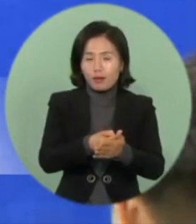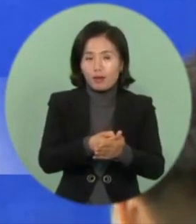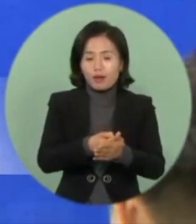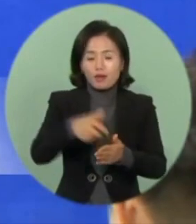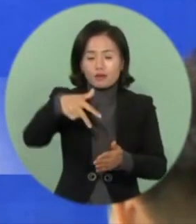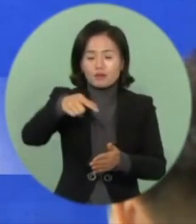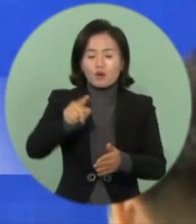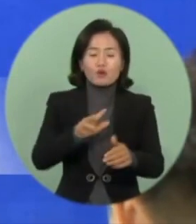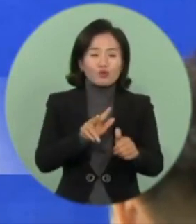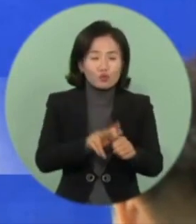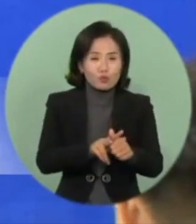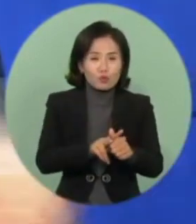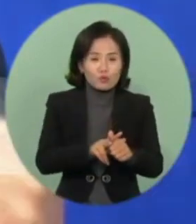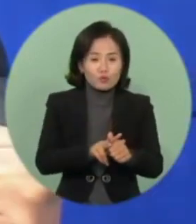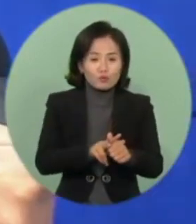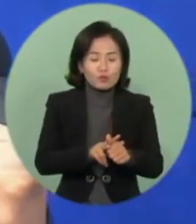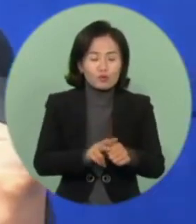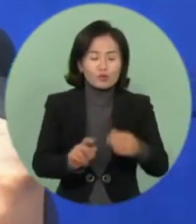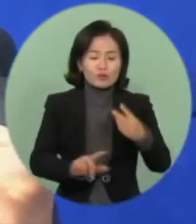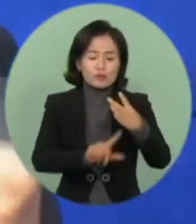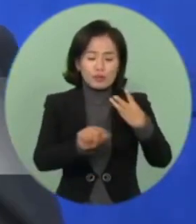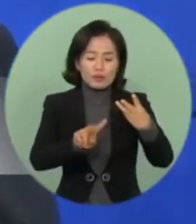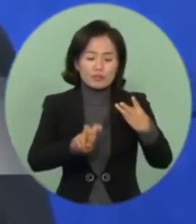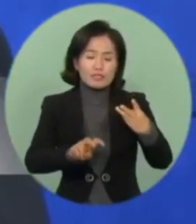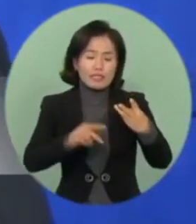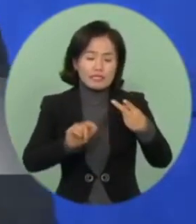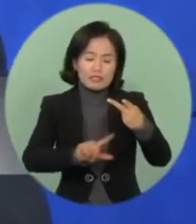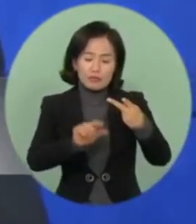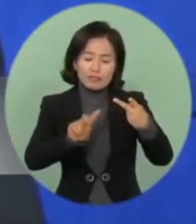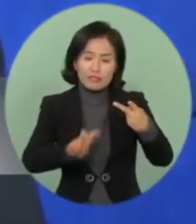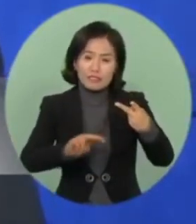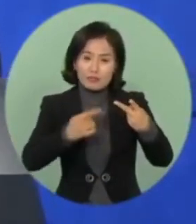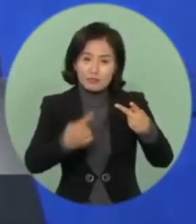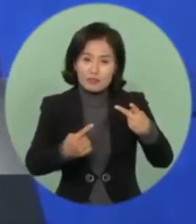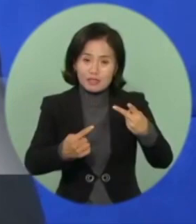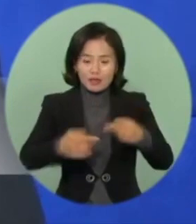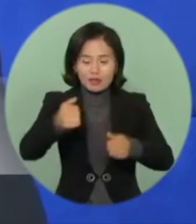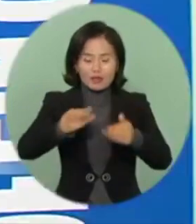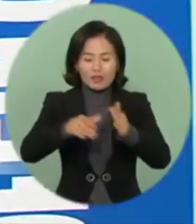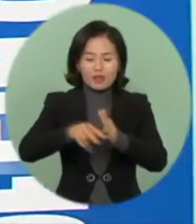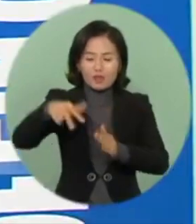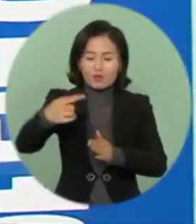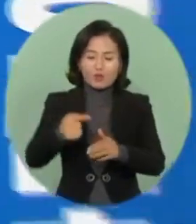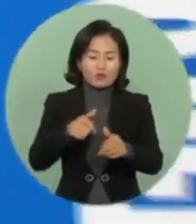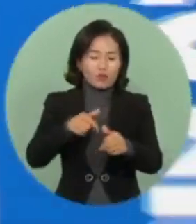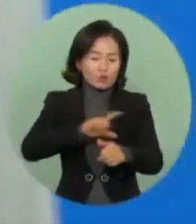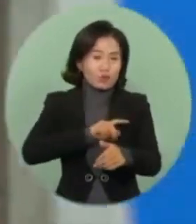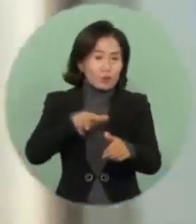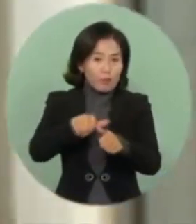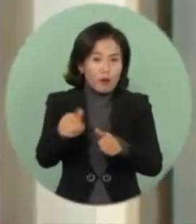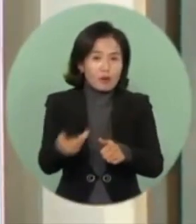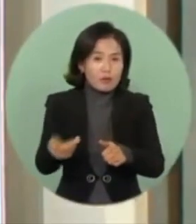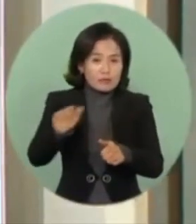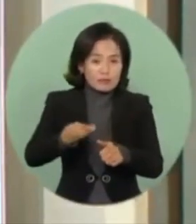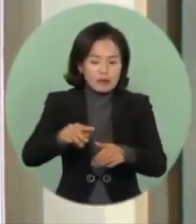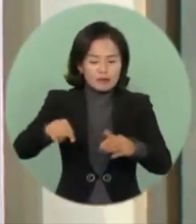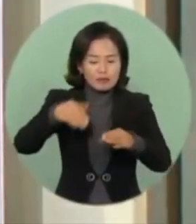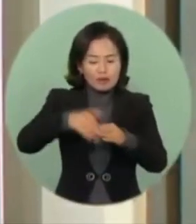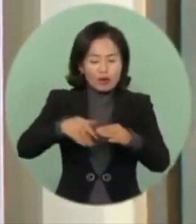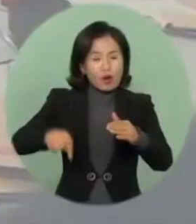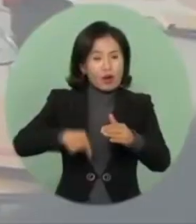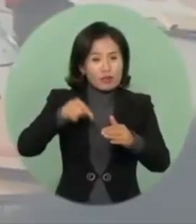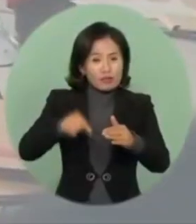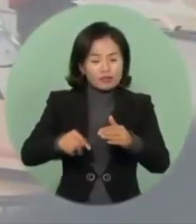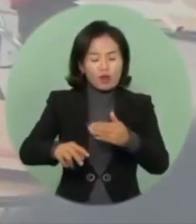정는 지난달 21일 러진 경선에서 조원을 꺾었지만 경성 기간 동안 캠프에서 전화